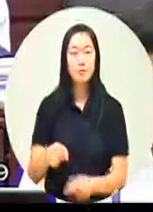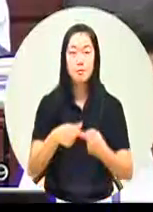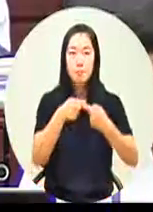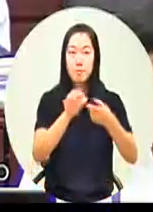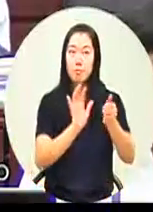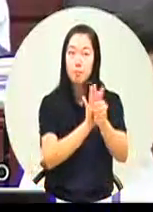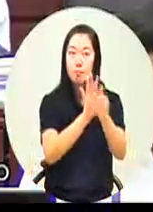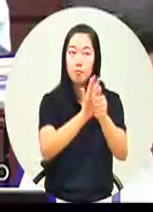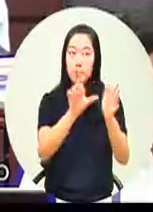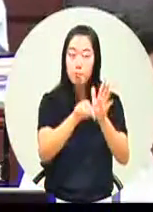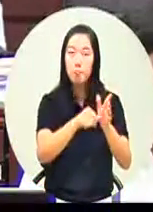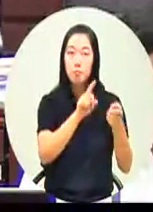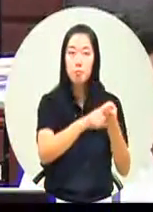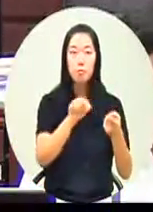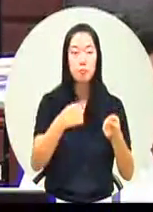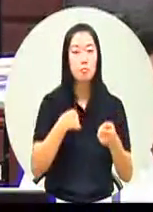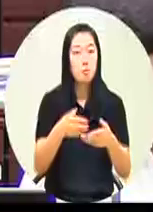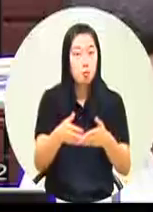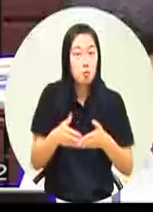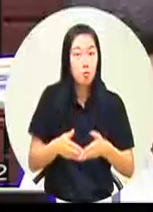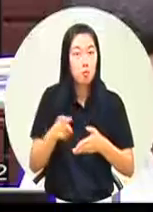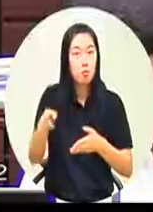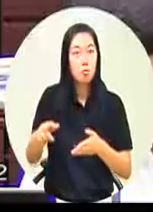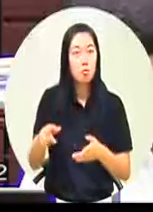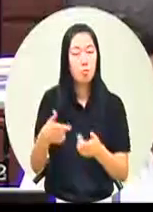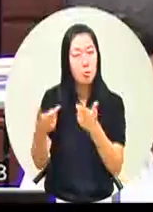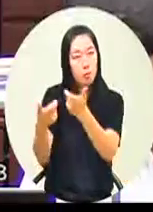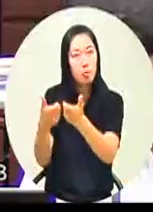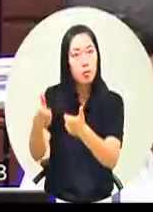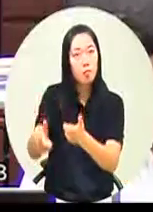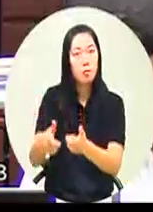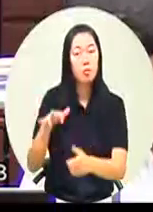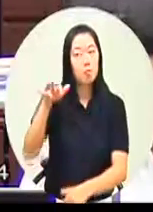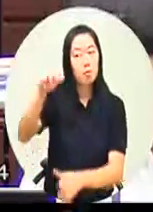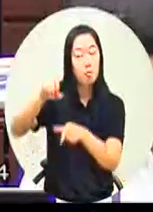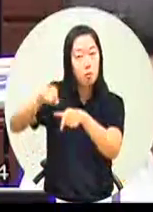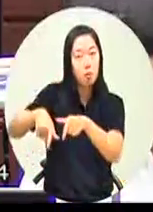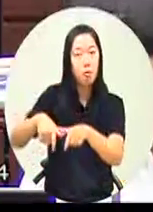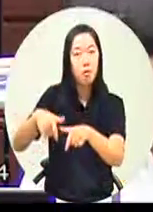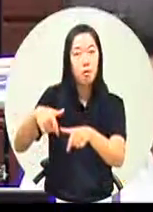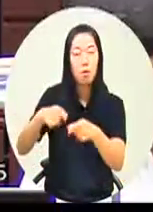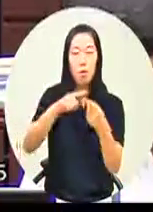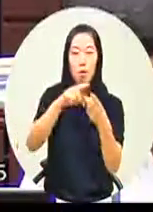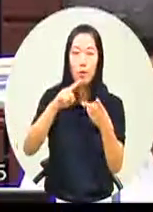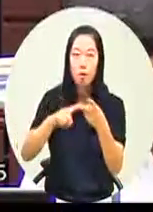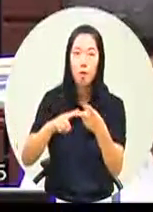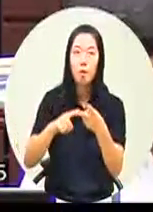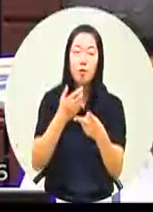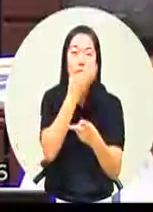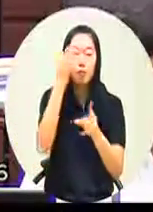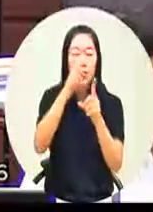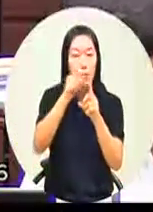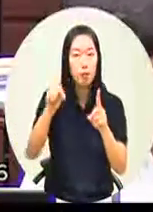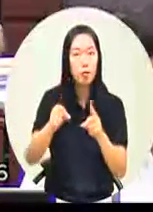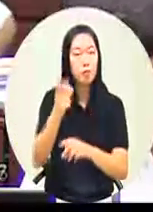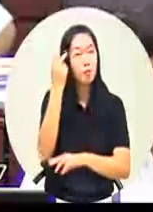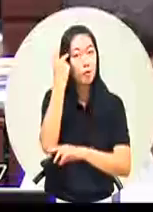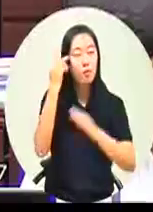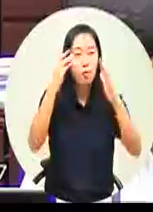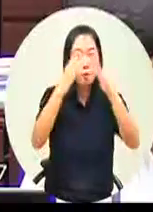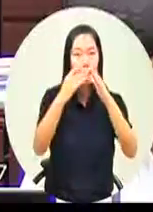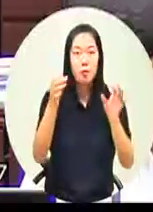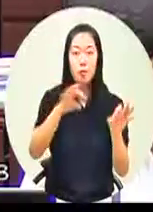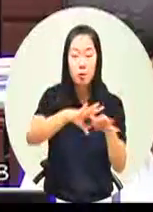机最主要是因为我们必须要跟我们的航空公司，还有包括旅行业者、饭店业者要做一些结